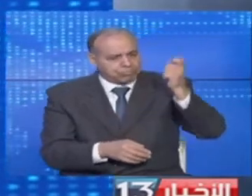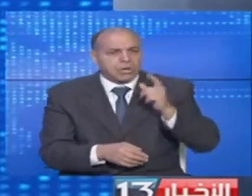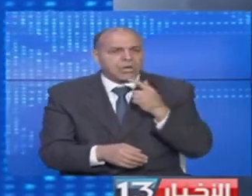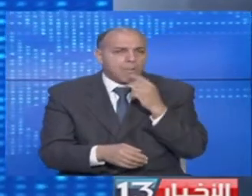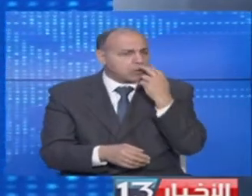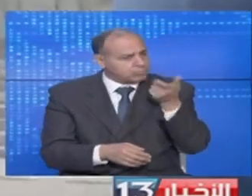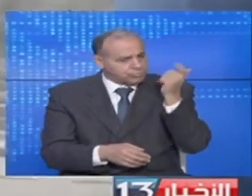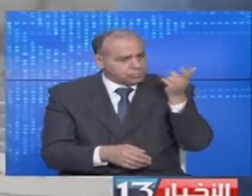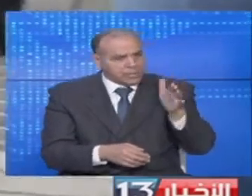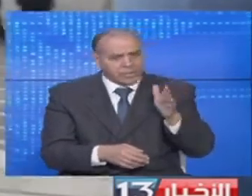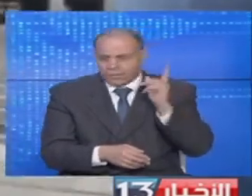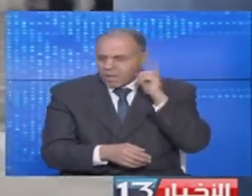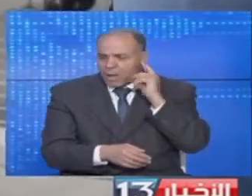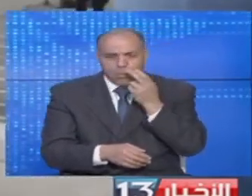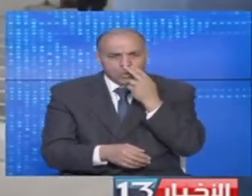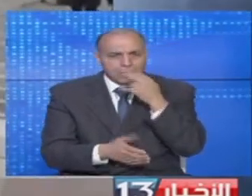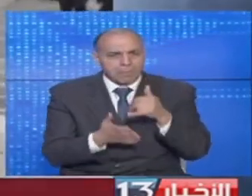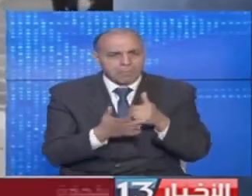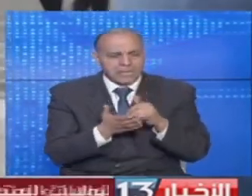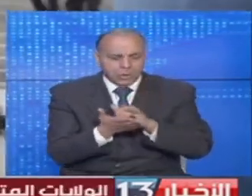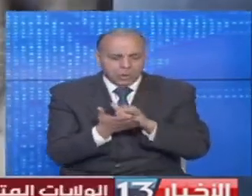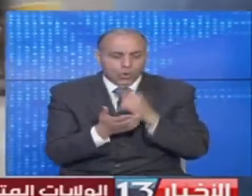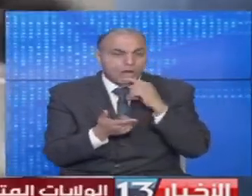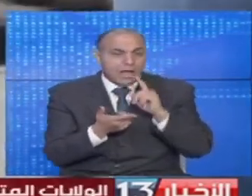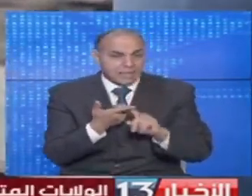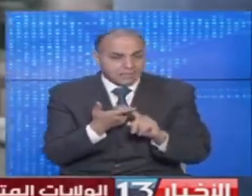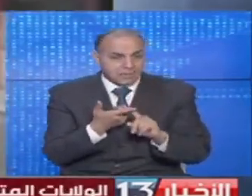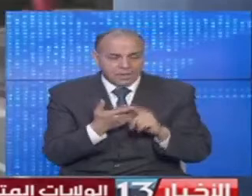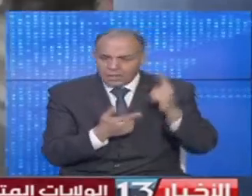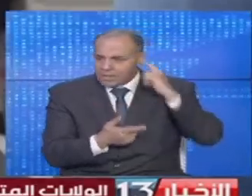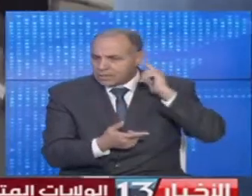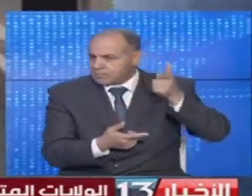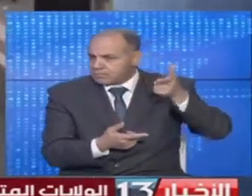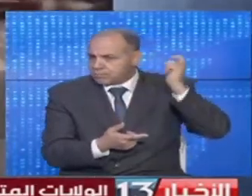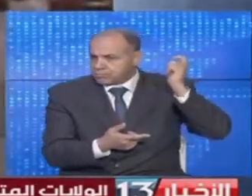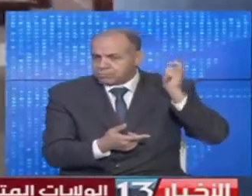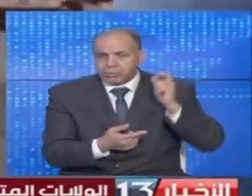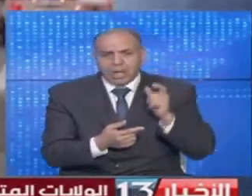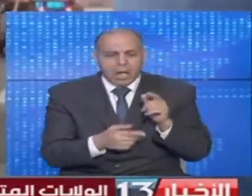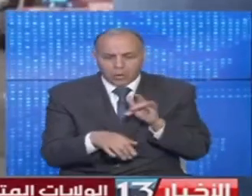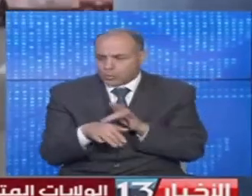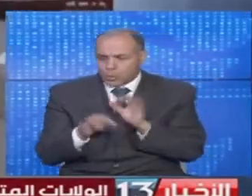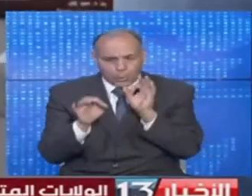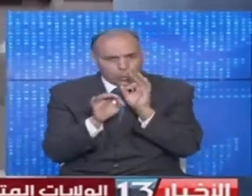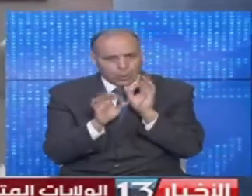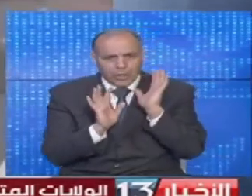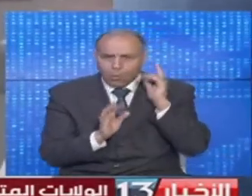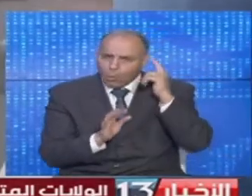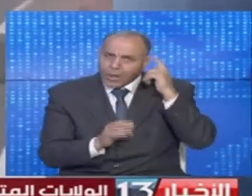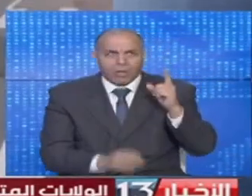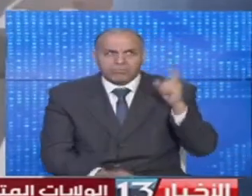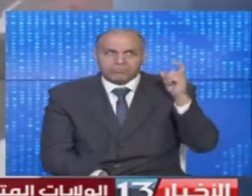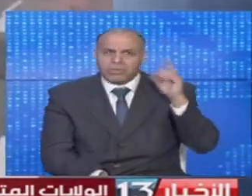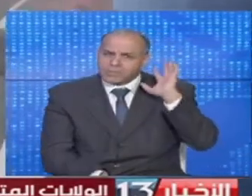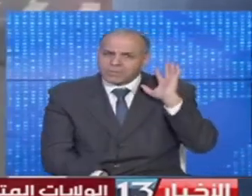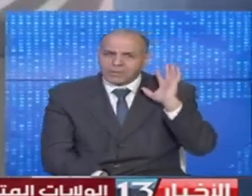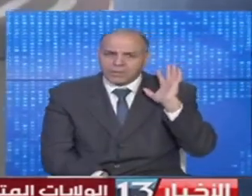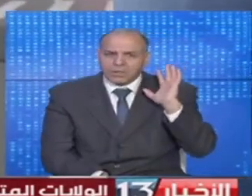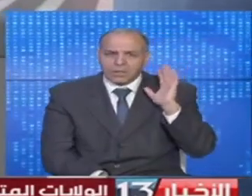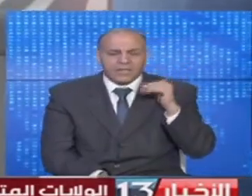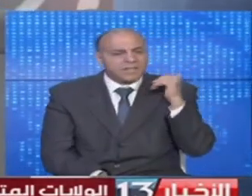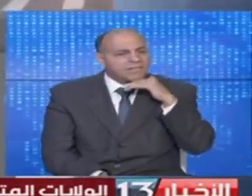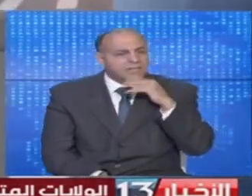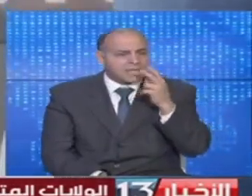بالرصاص. وأعلنت مصادر أمنية بمدينة نيويورك أن إطلاق النار لم يخلف إصابة أي شخص آخر بفضل التحرك